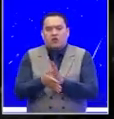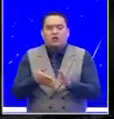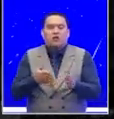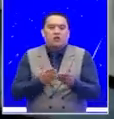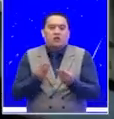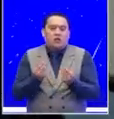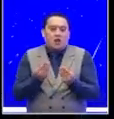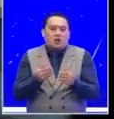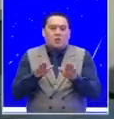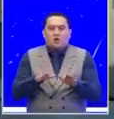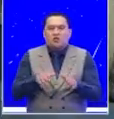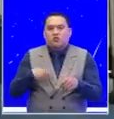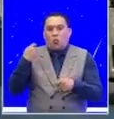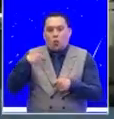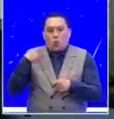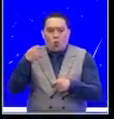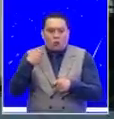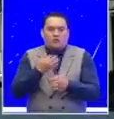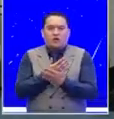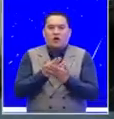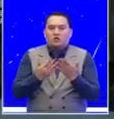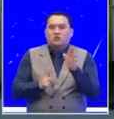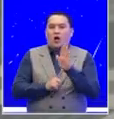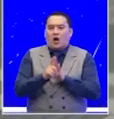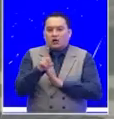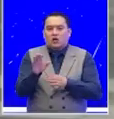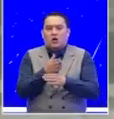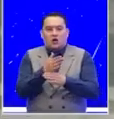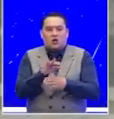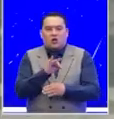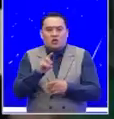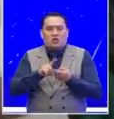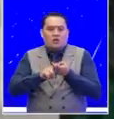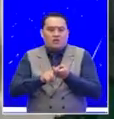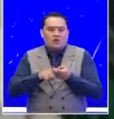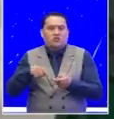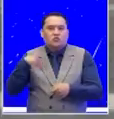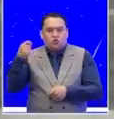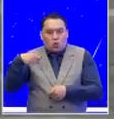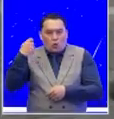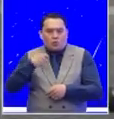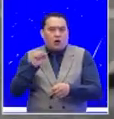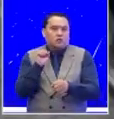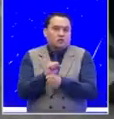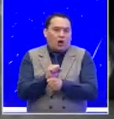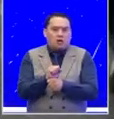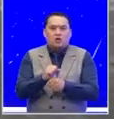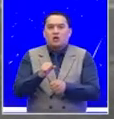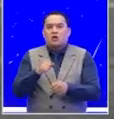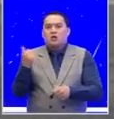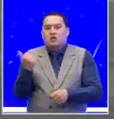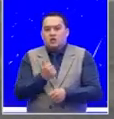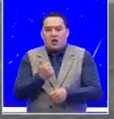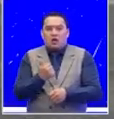местных операторов или звукорежиссеров. Но с началом распространения инфекции съемки остановились. С этой недели независимые